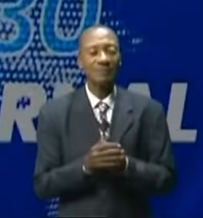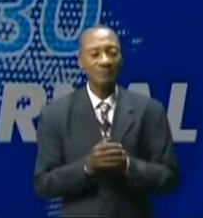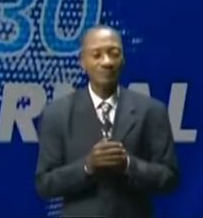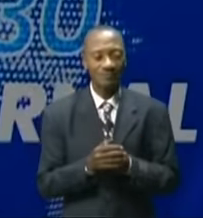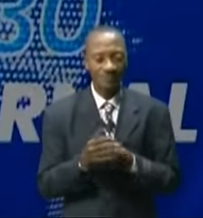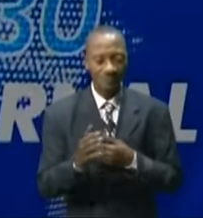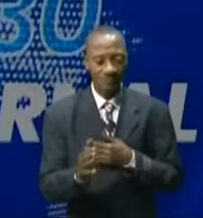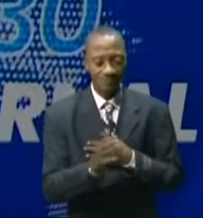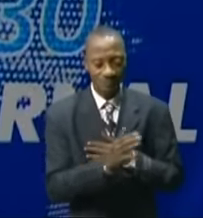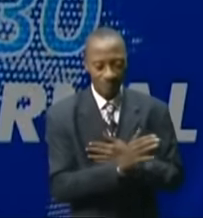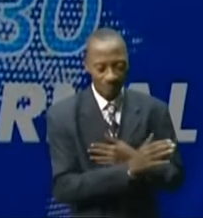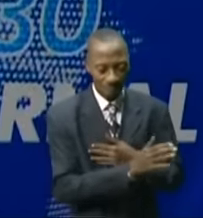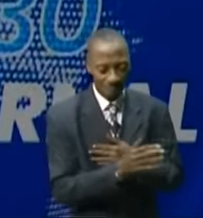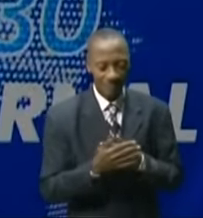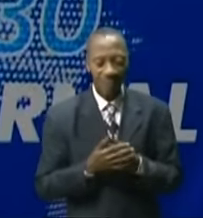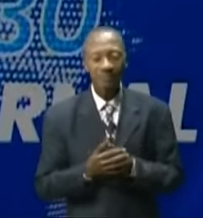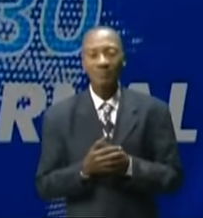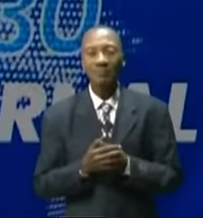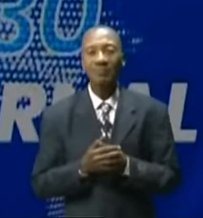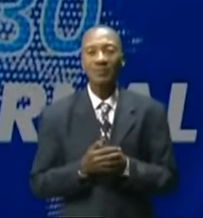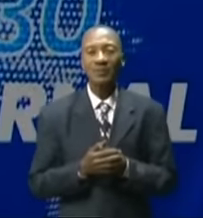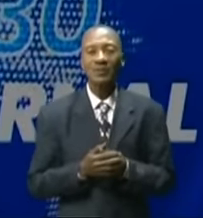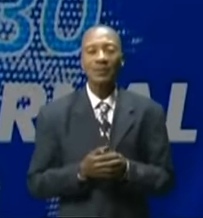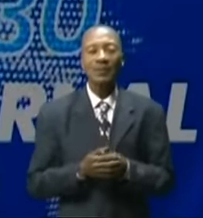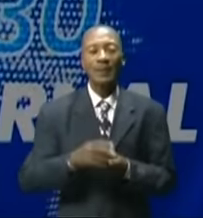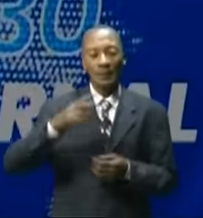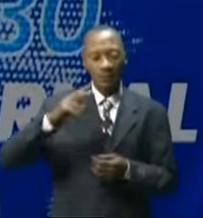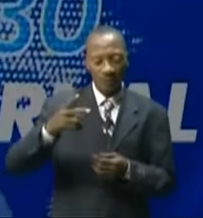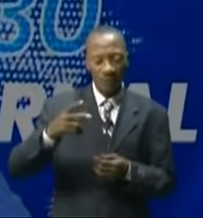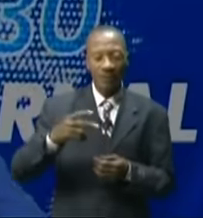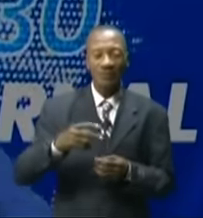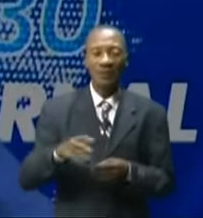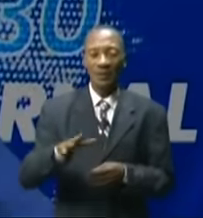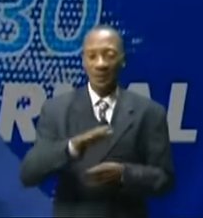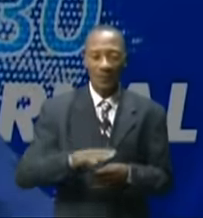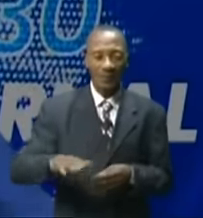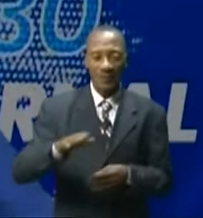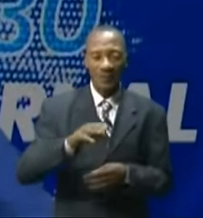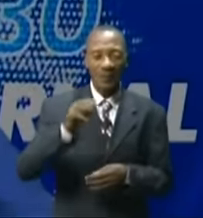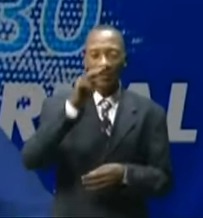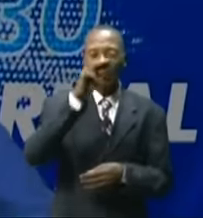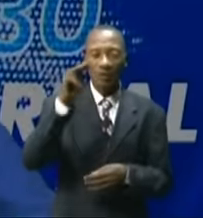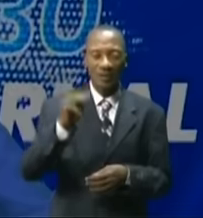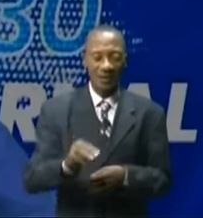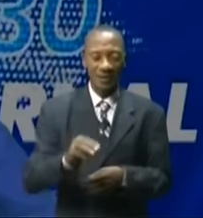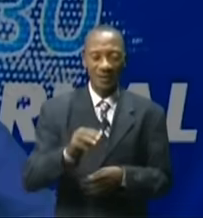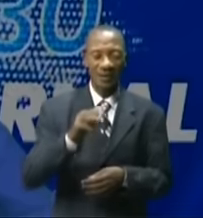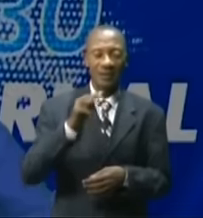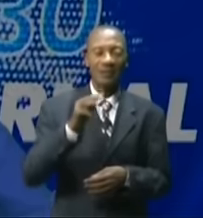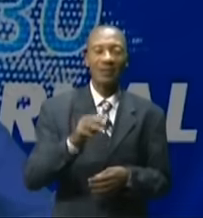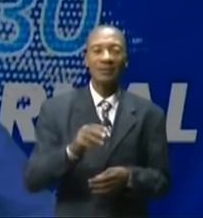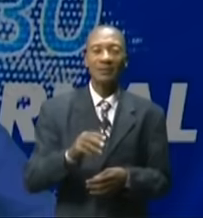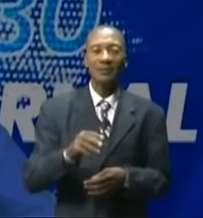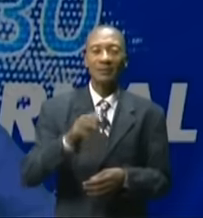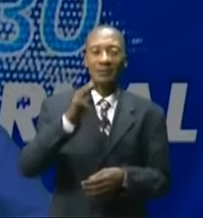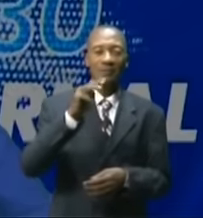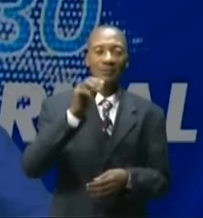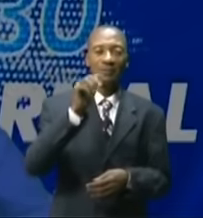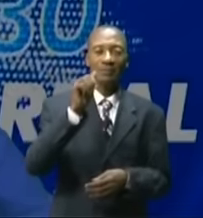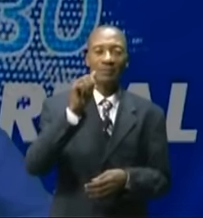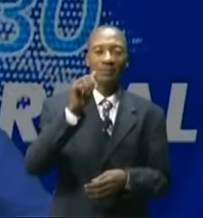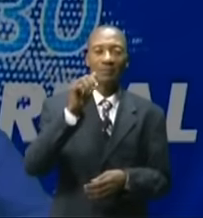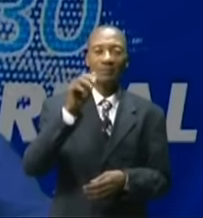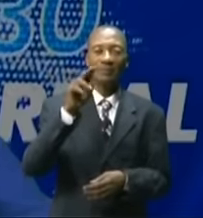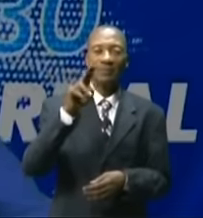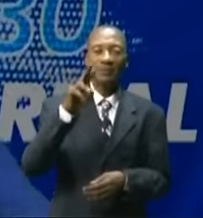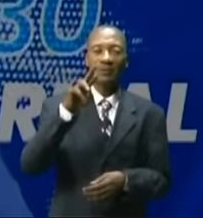Je le dis à l'ouverture de ce journal, la Mauritanie prend la tête de l'Union africaine. Elle se succède aux Comores. C'est l'une des retombées du 37e sommet